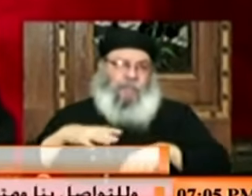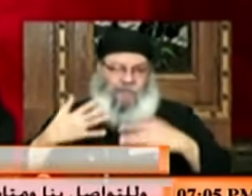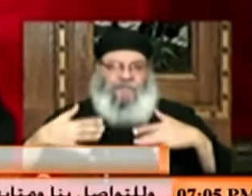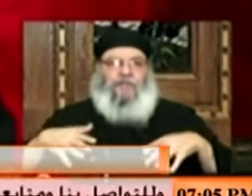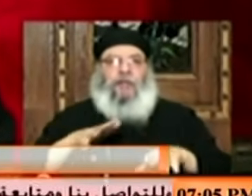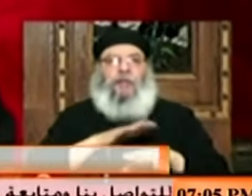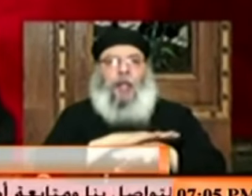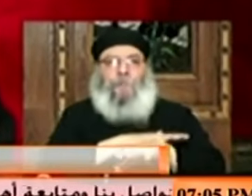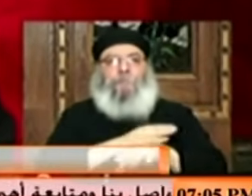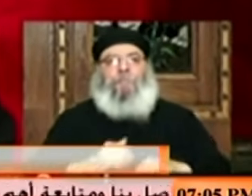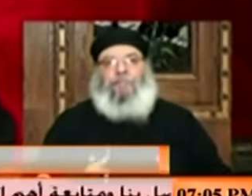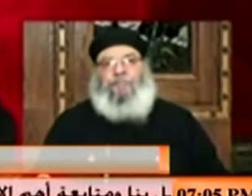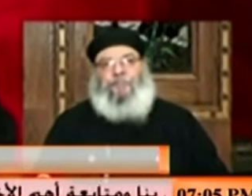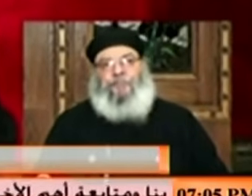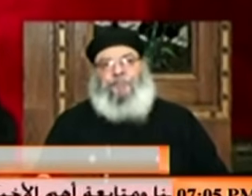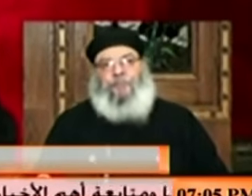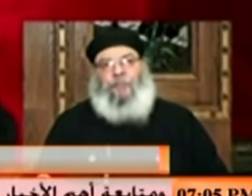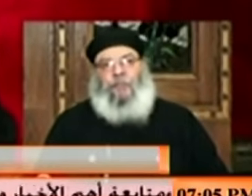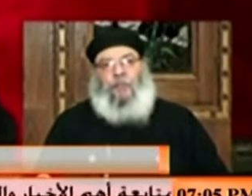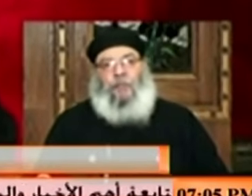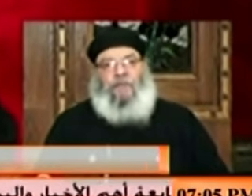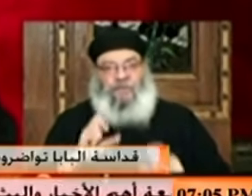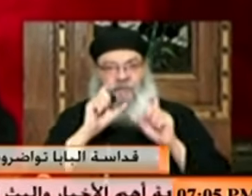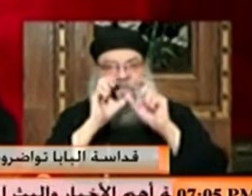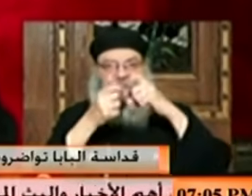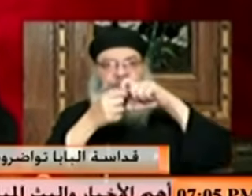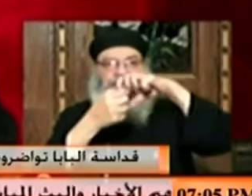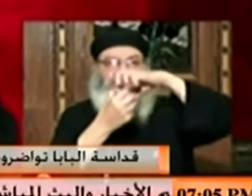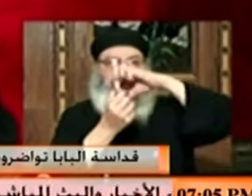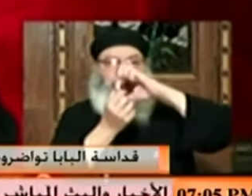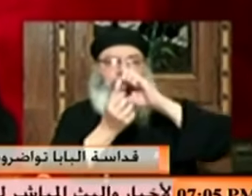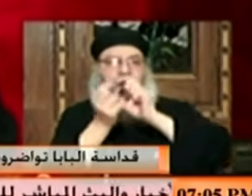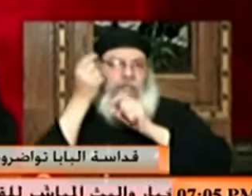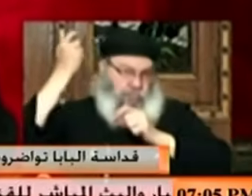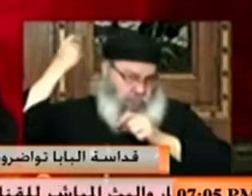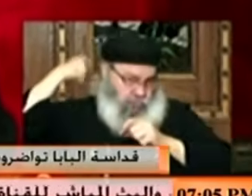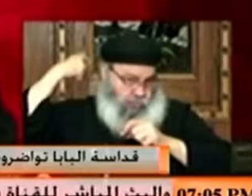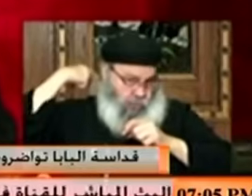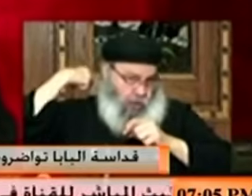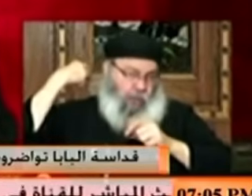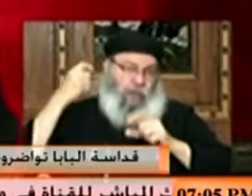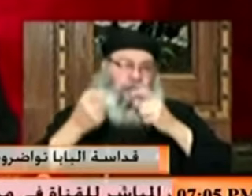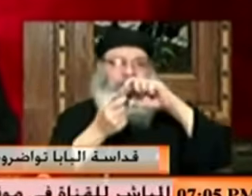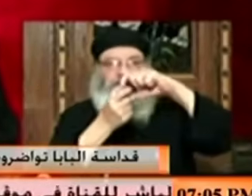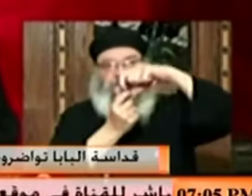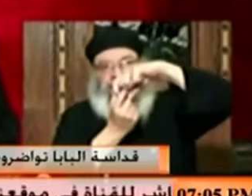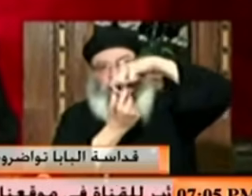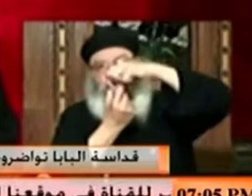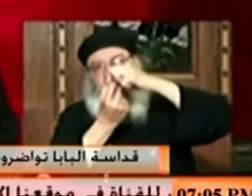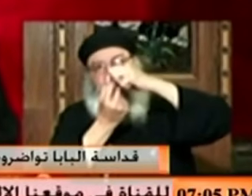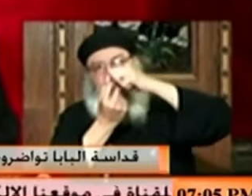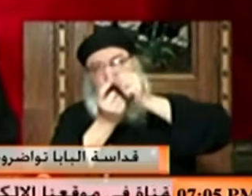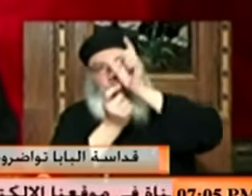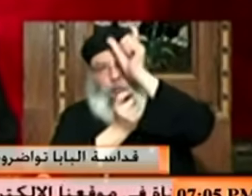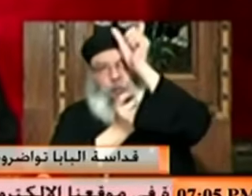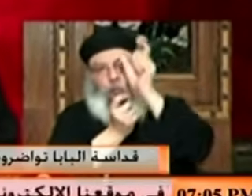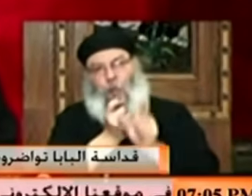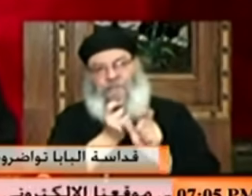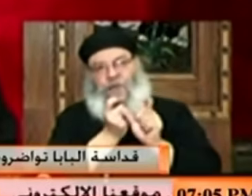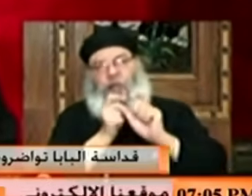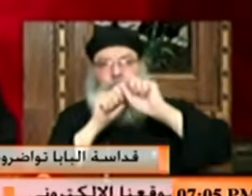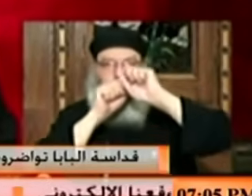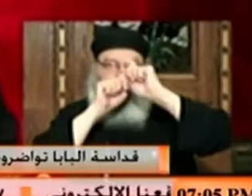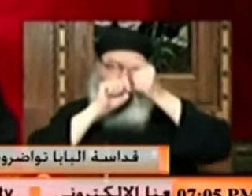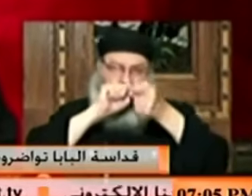الحديثه وفي في الفقرات فقرات العمود الظهري الظهري بدل ما تبقى منتصبه كده